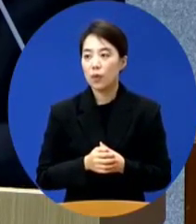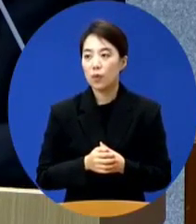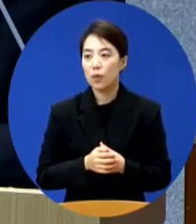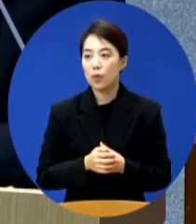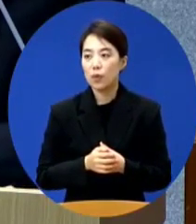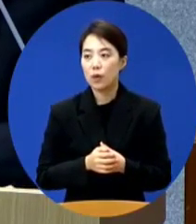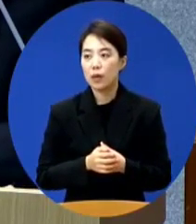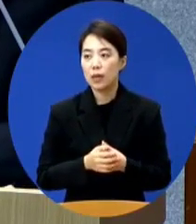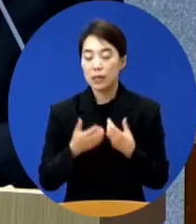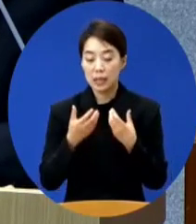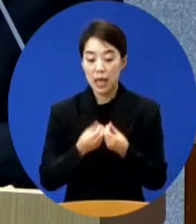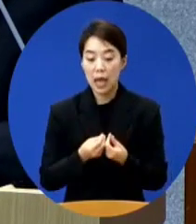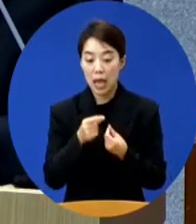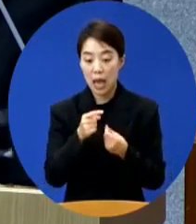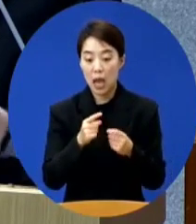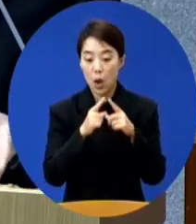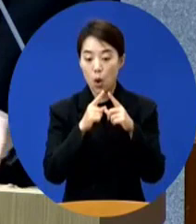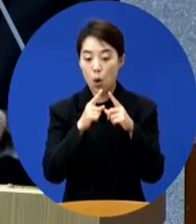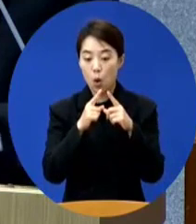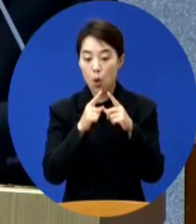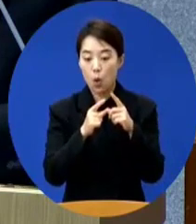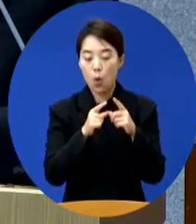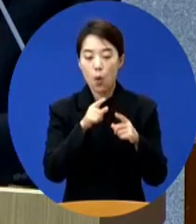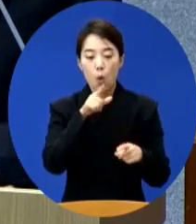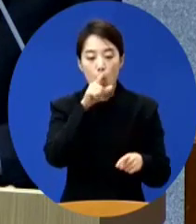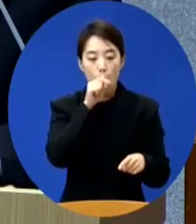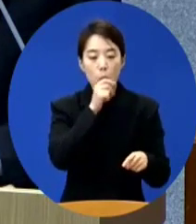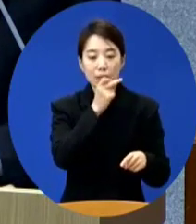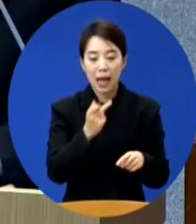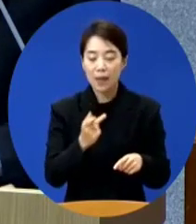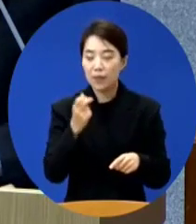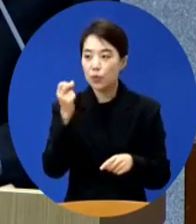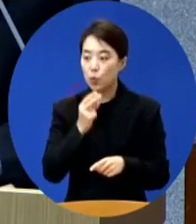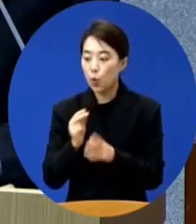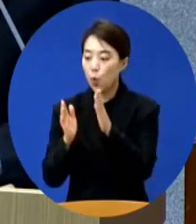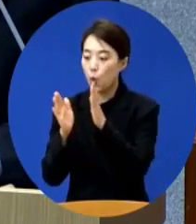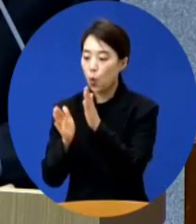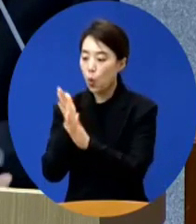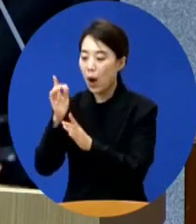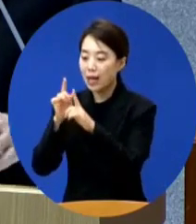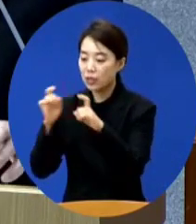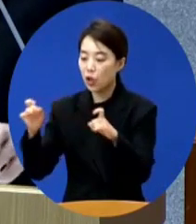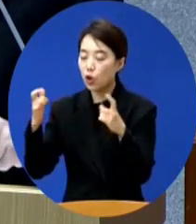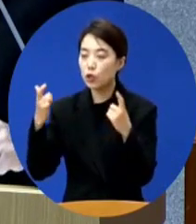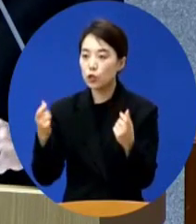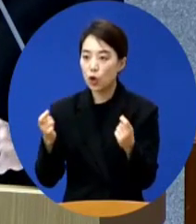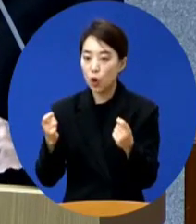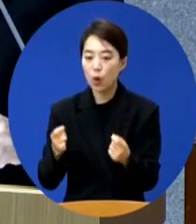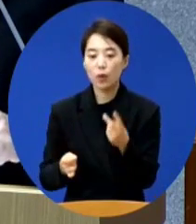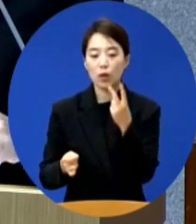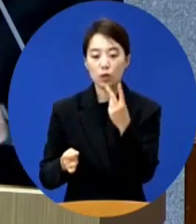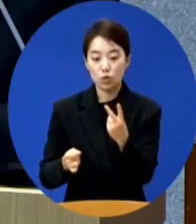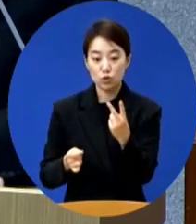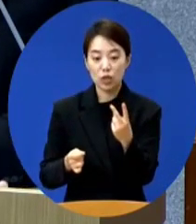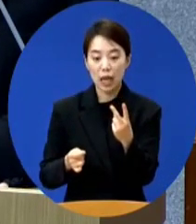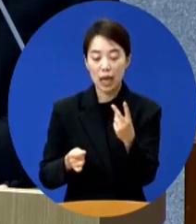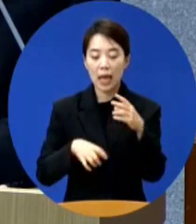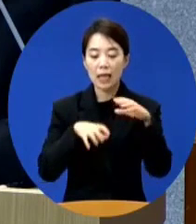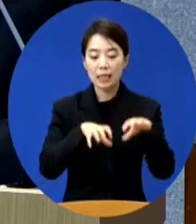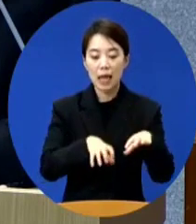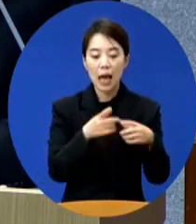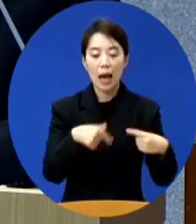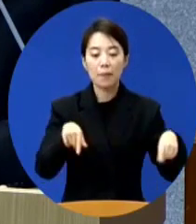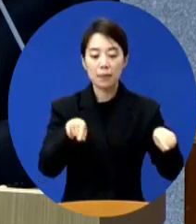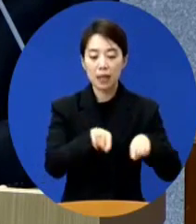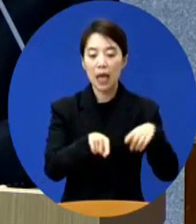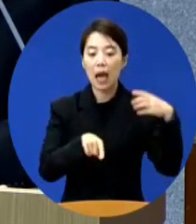들어서 화성, 위원님 그 지역구처럼 오산이나 화성처럼 두 개의 지자체를 함께